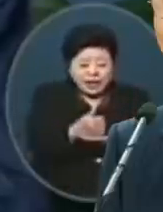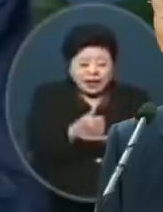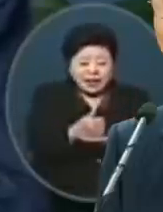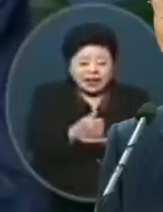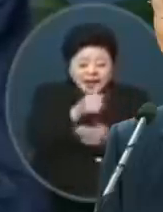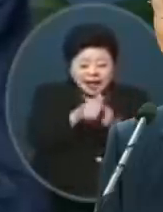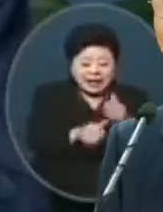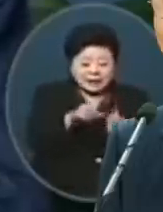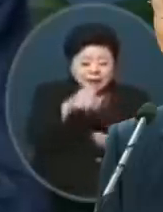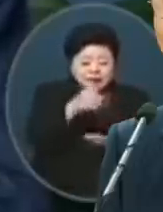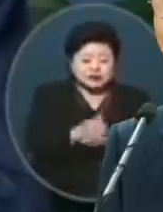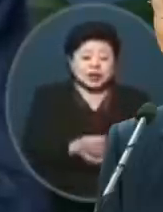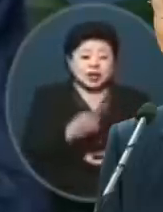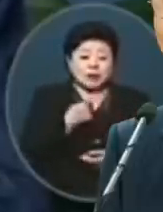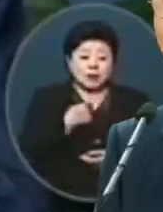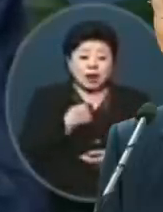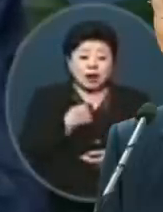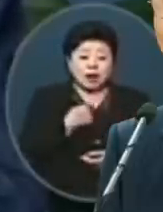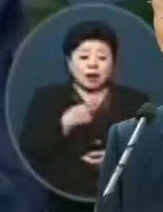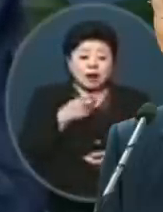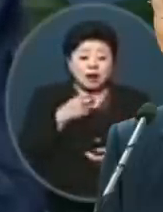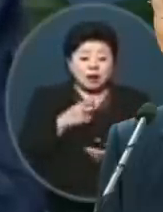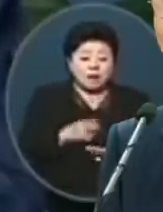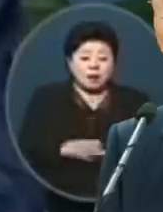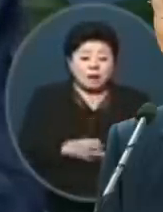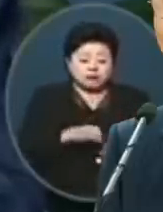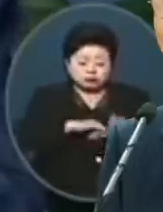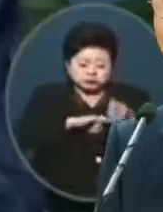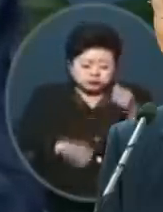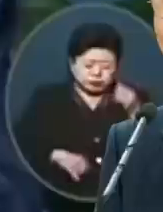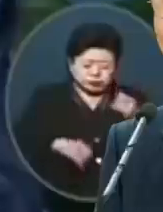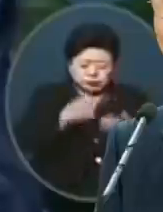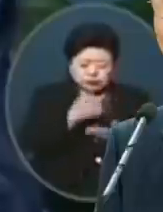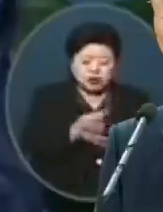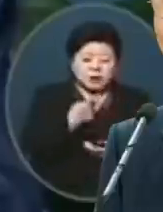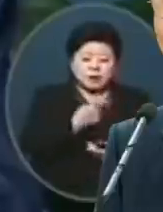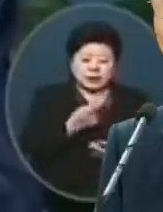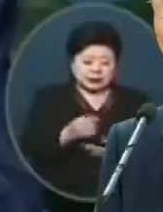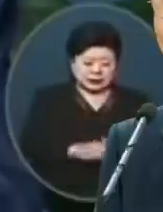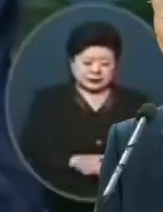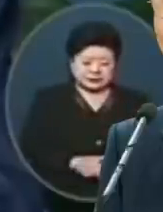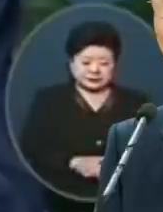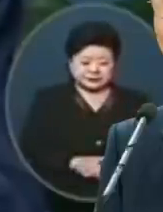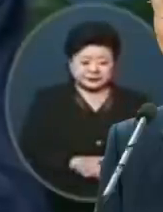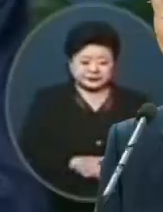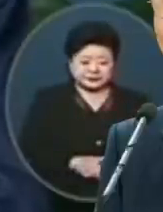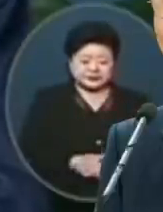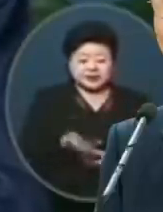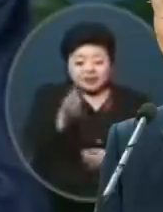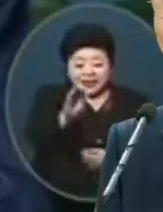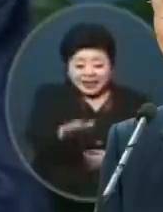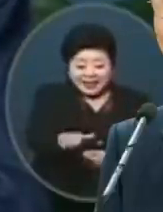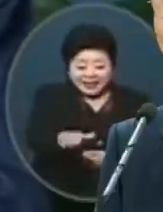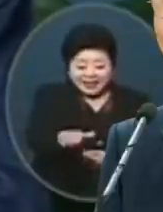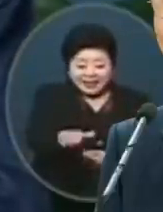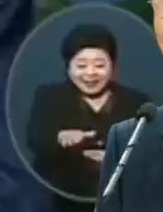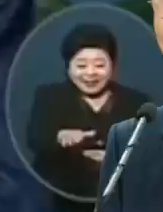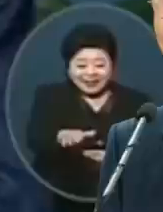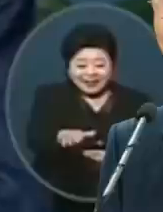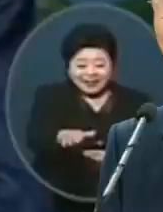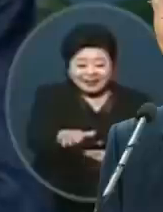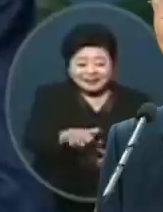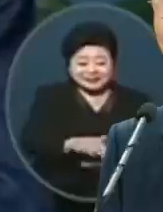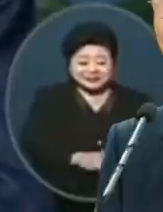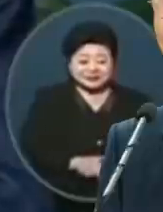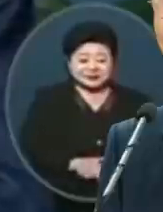우리가 하나님 앞에 죄 짓는 것도 법을 어겨야 죄를 짓는 것입니다. 그런데